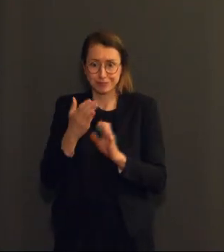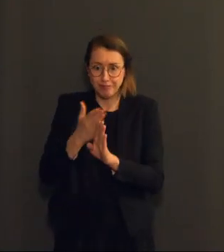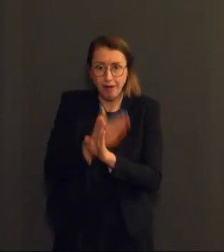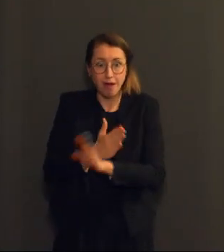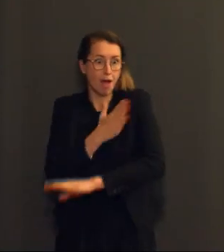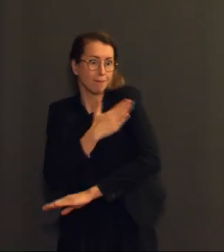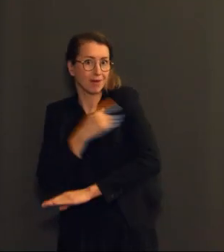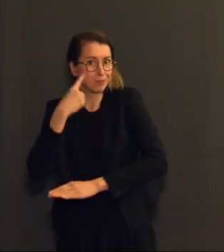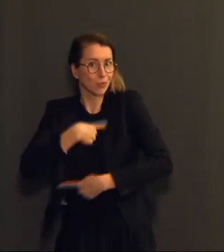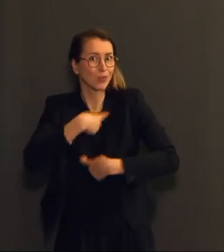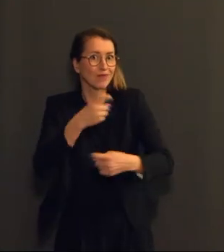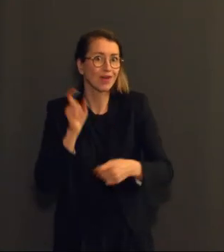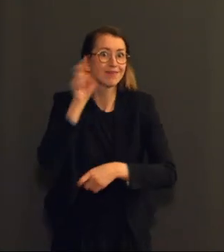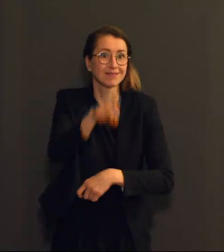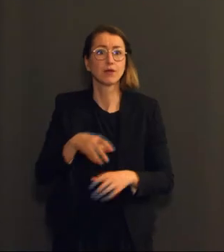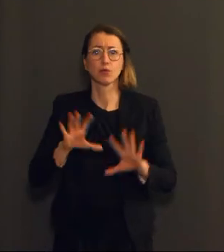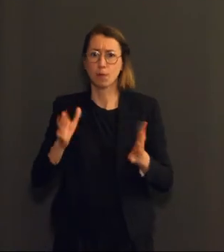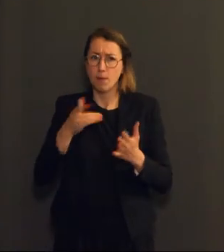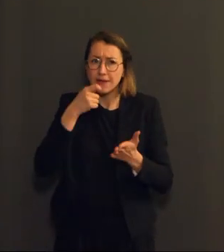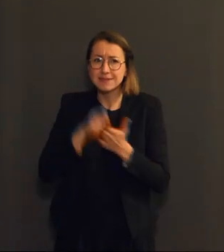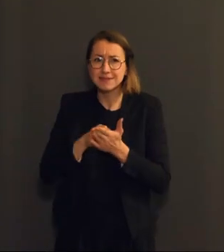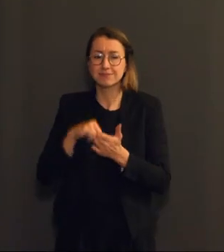site cuvax.be.